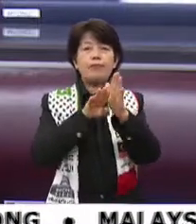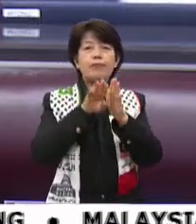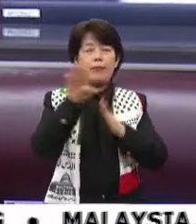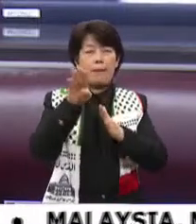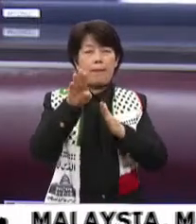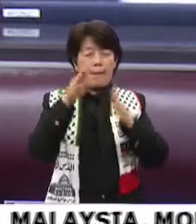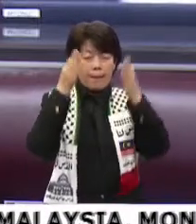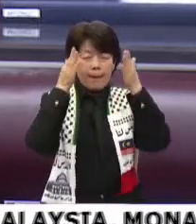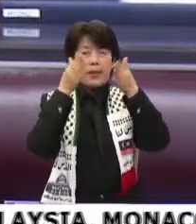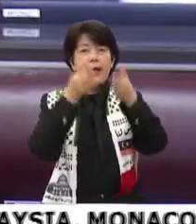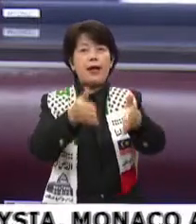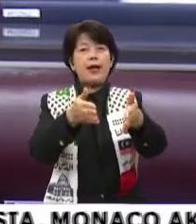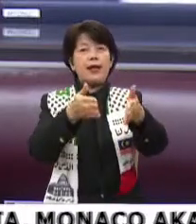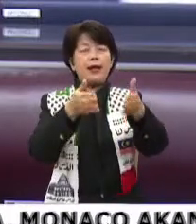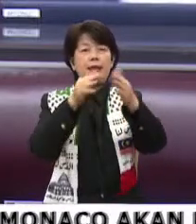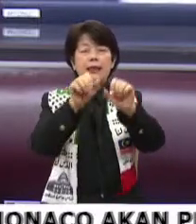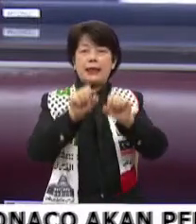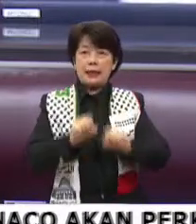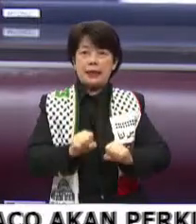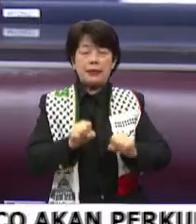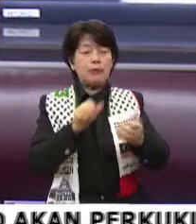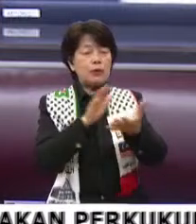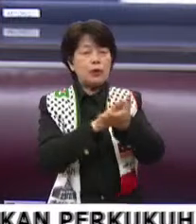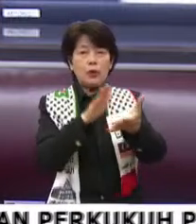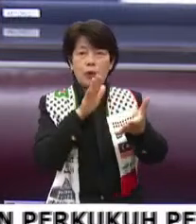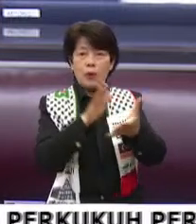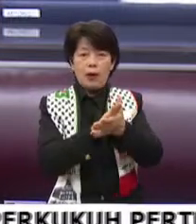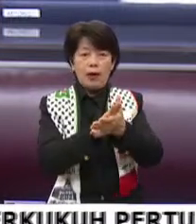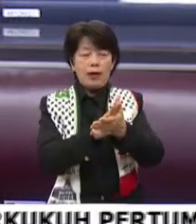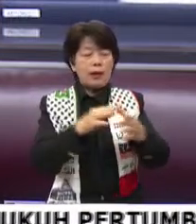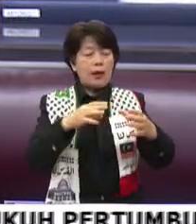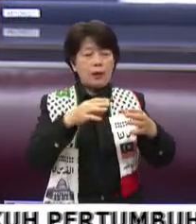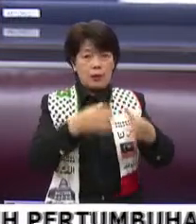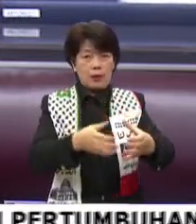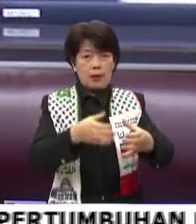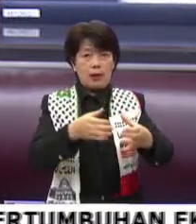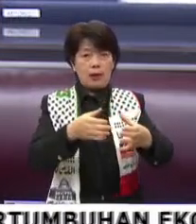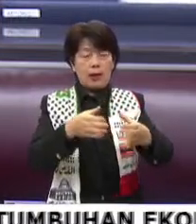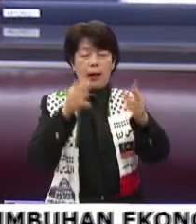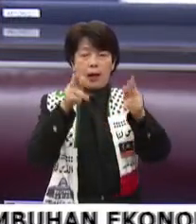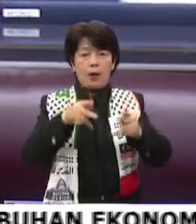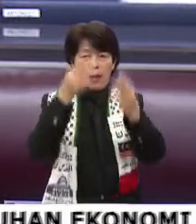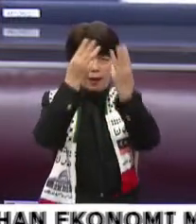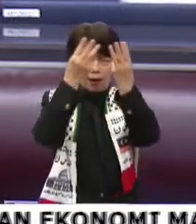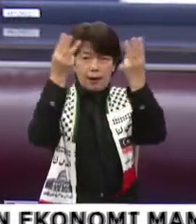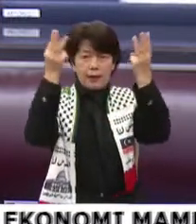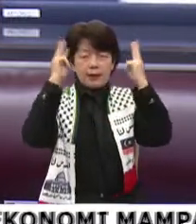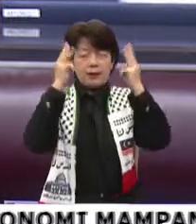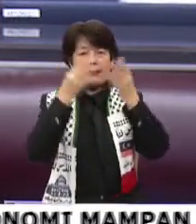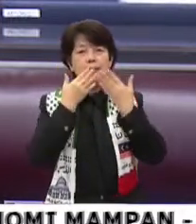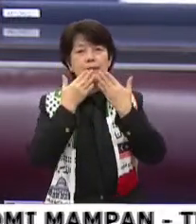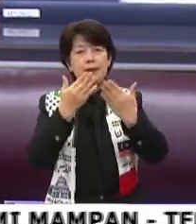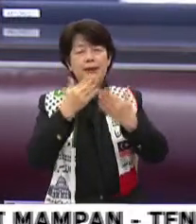terhadap skim spora dalam kalangan Usahawan orang asli sekian terima